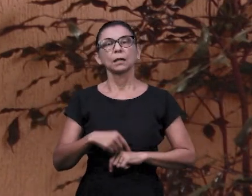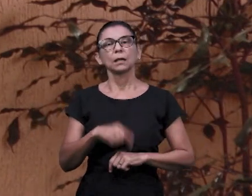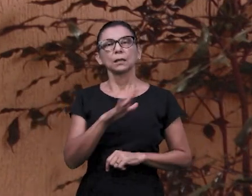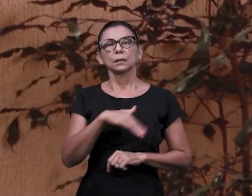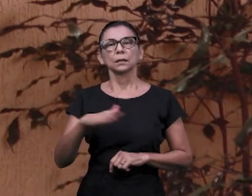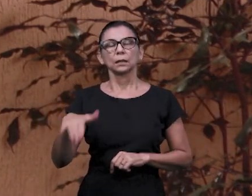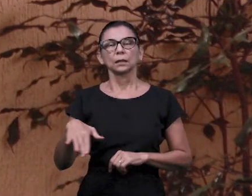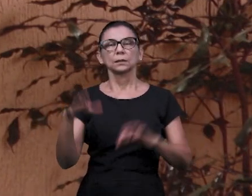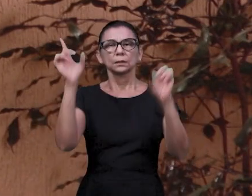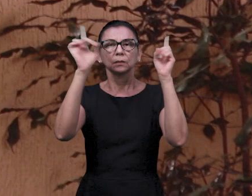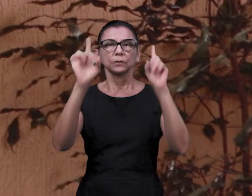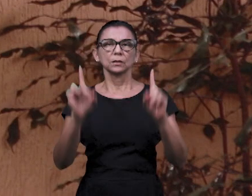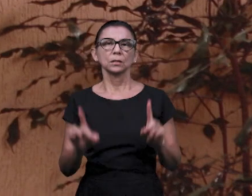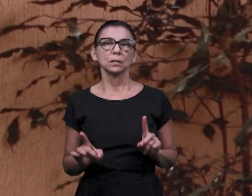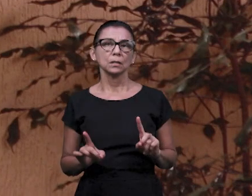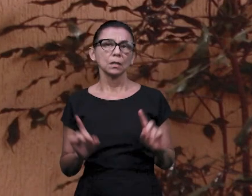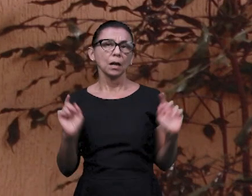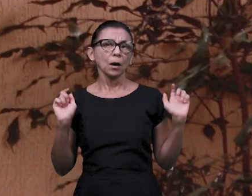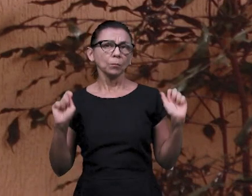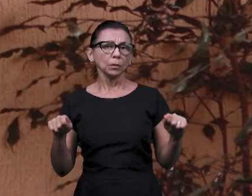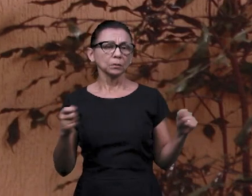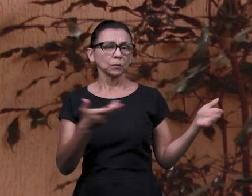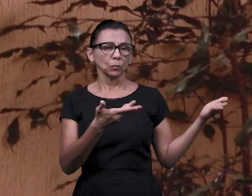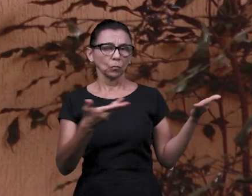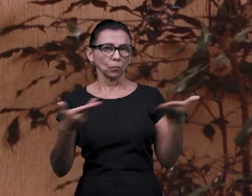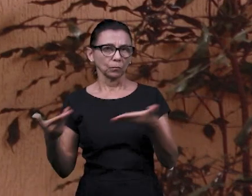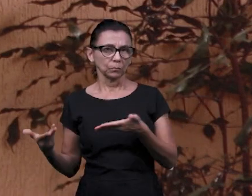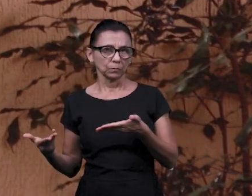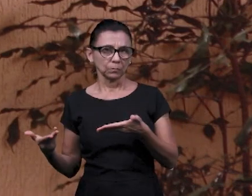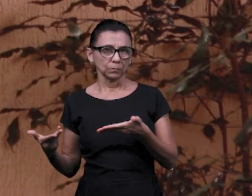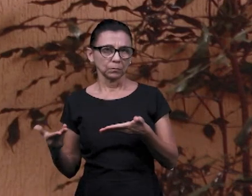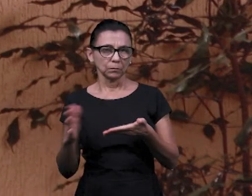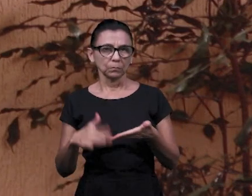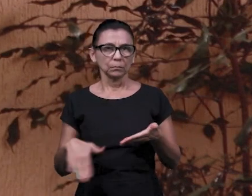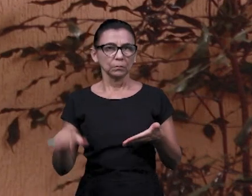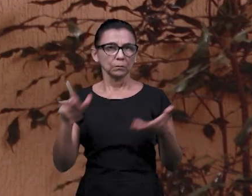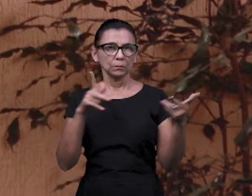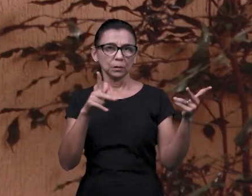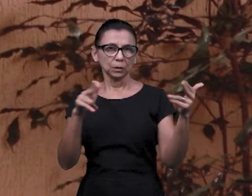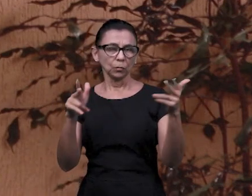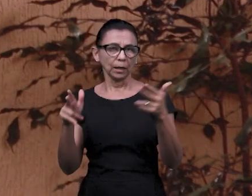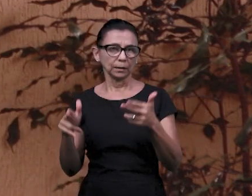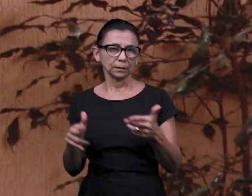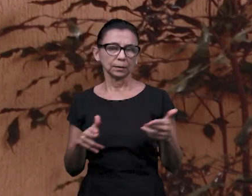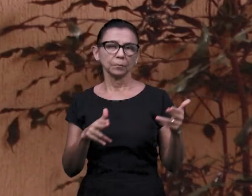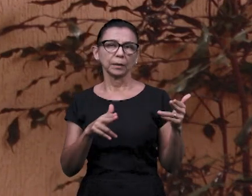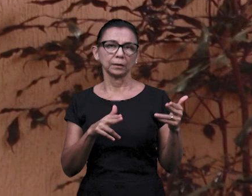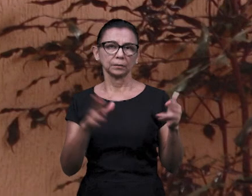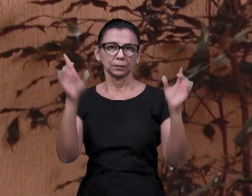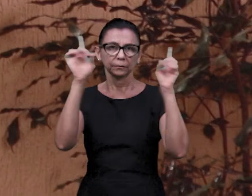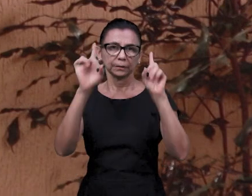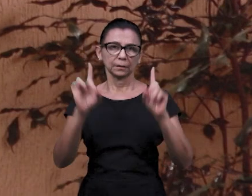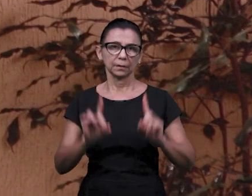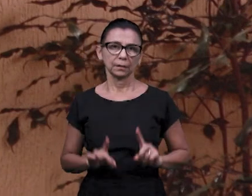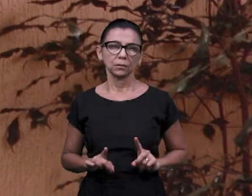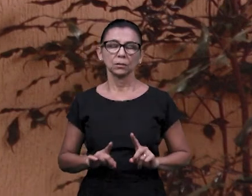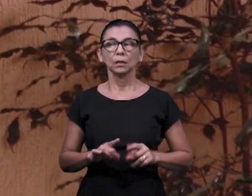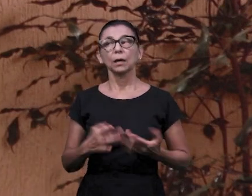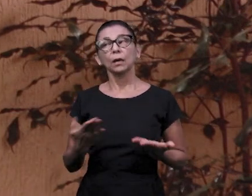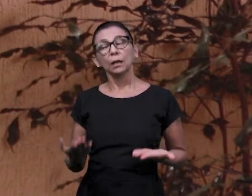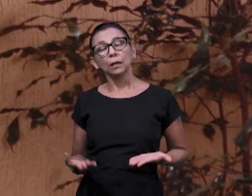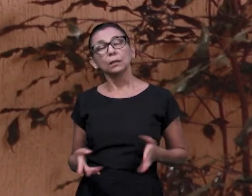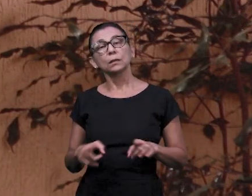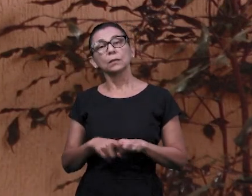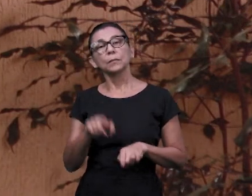déficience. Donc rien n'empêche d'appeler d'autres enfants pour participer de cette classe aussi. Et nous avons la situation d'un enfant